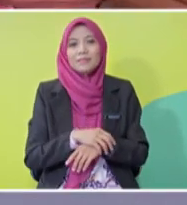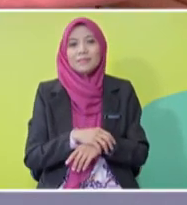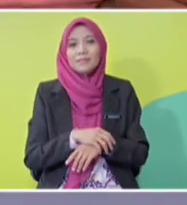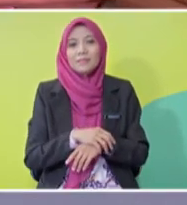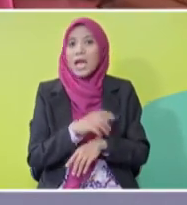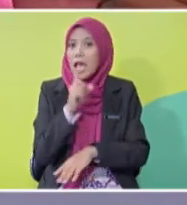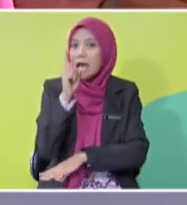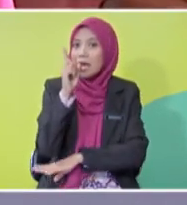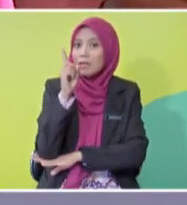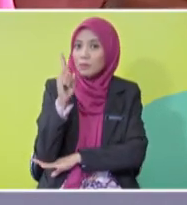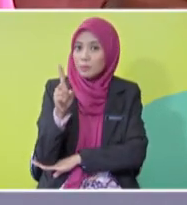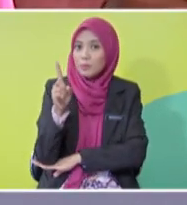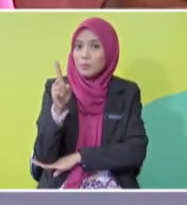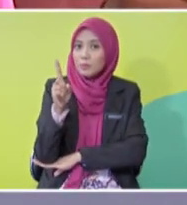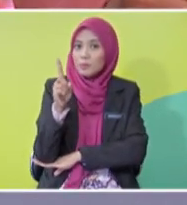satu